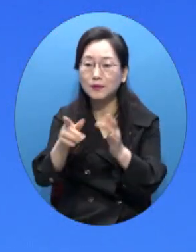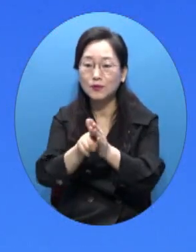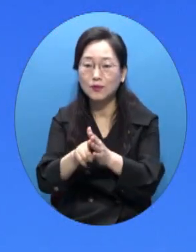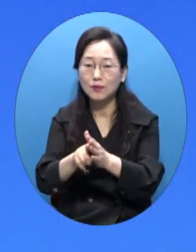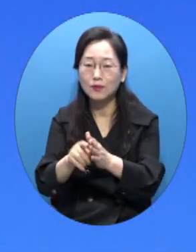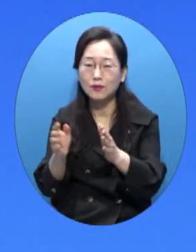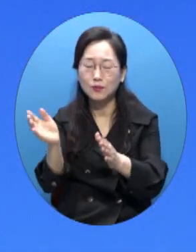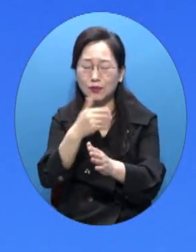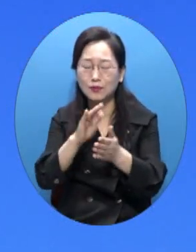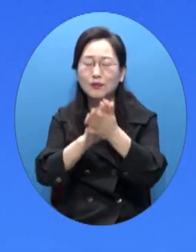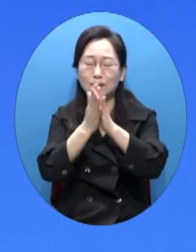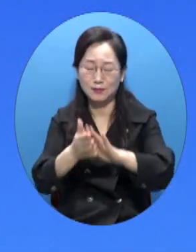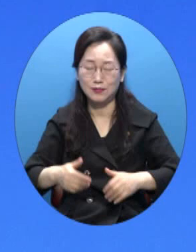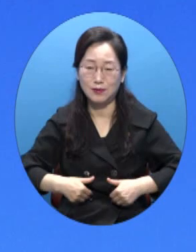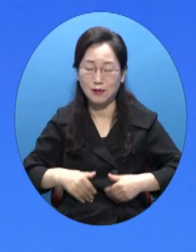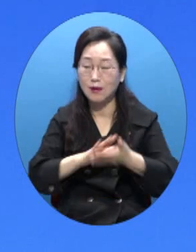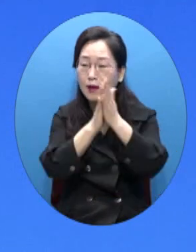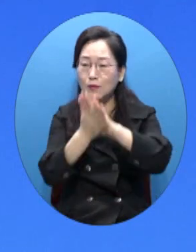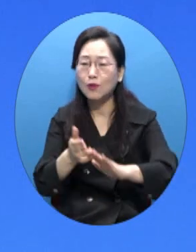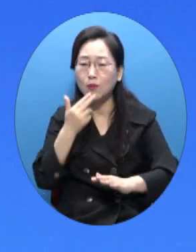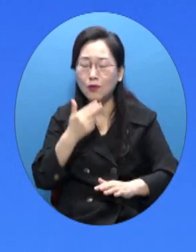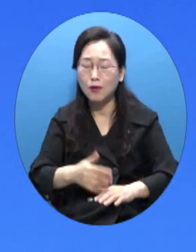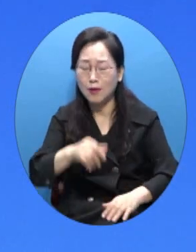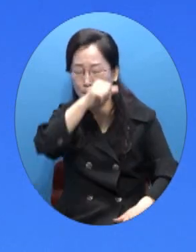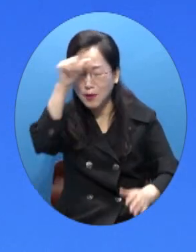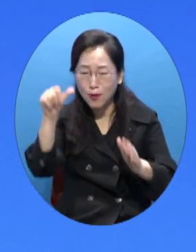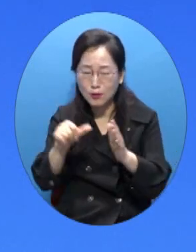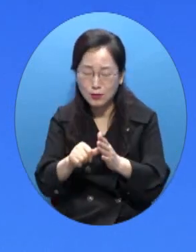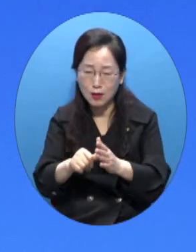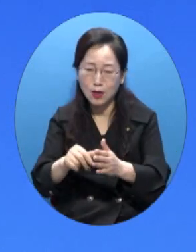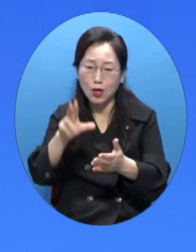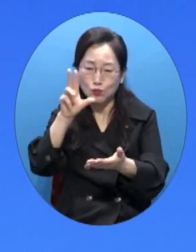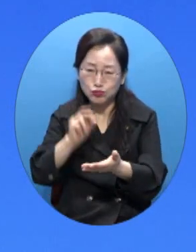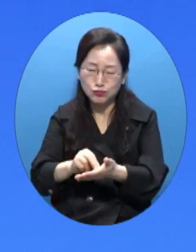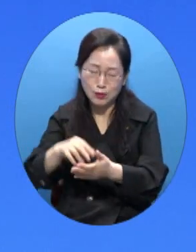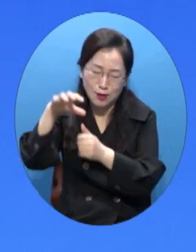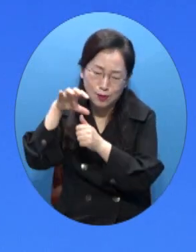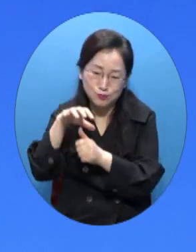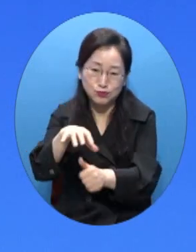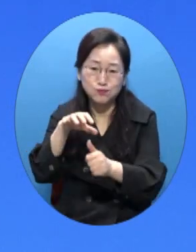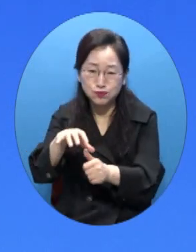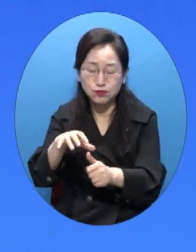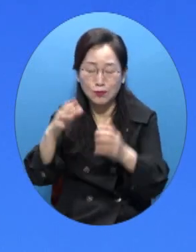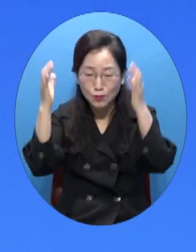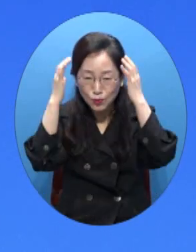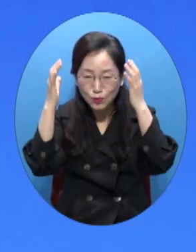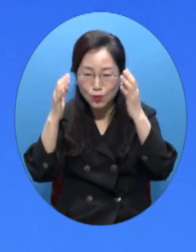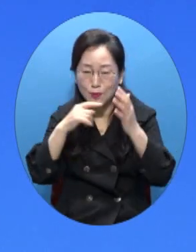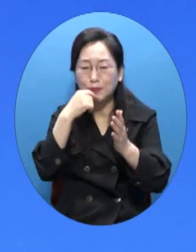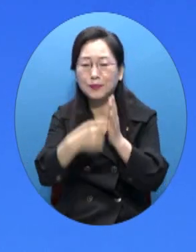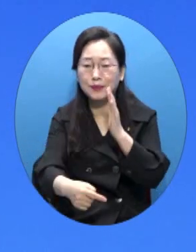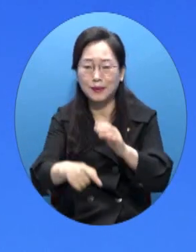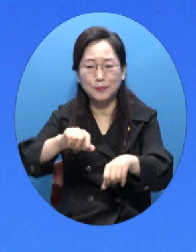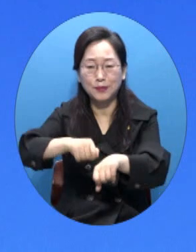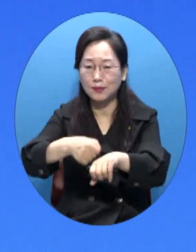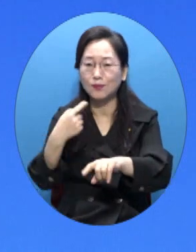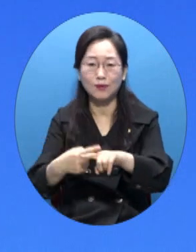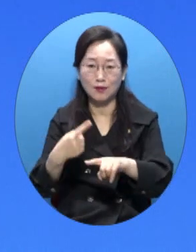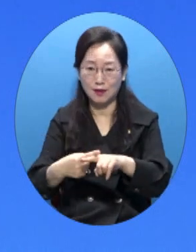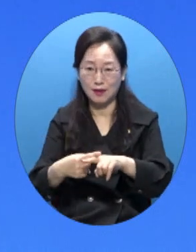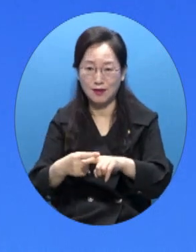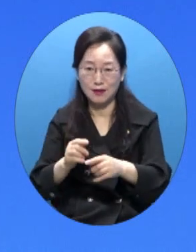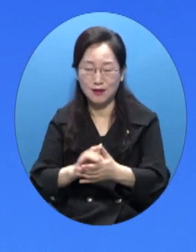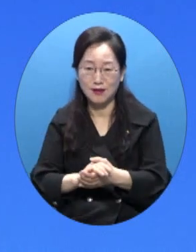됩니다. 사람이 변하지 않고 늘 평생 문제 가운데 사는 것은 정말로 큰 고통이고 재앙입니다. 사람은 변하지 않는다